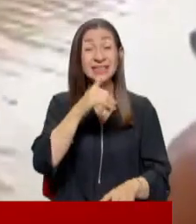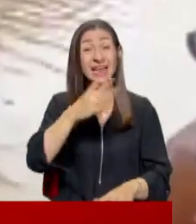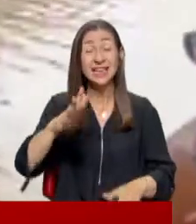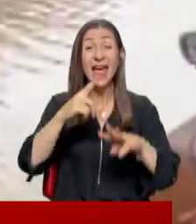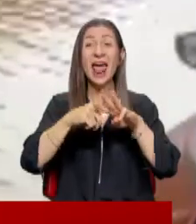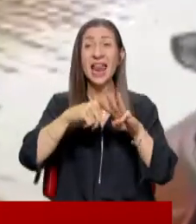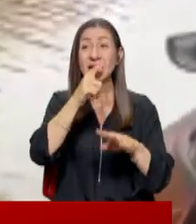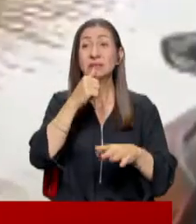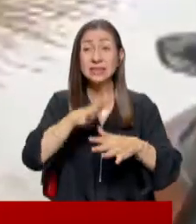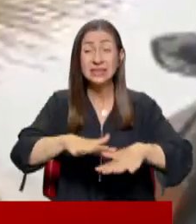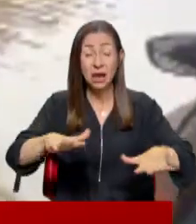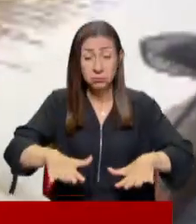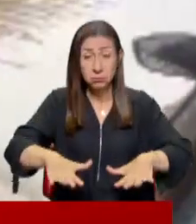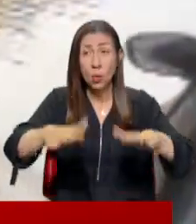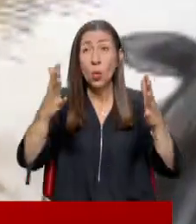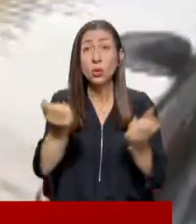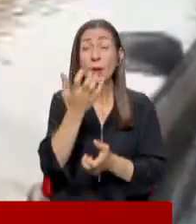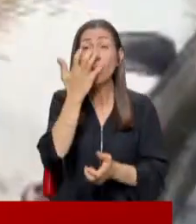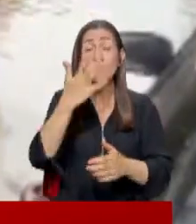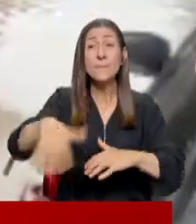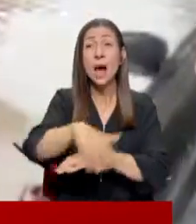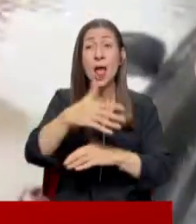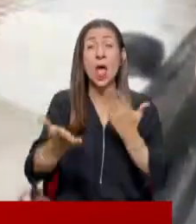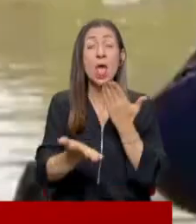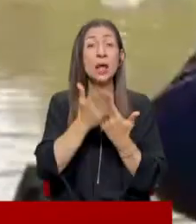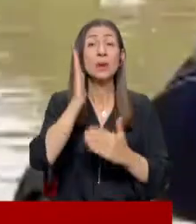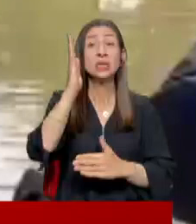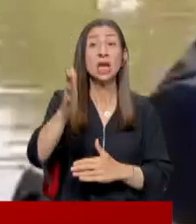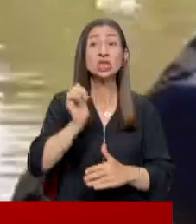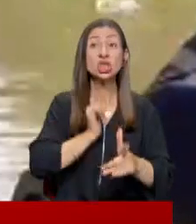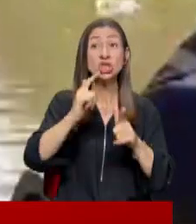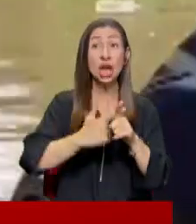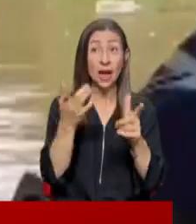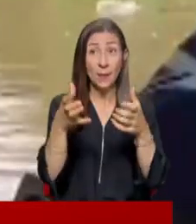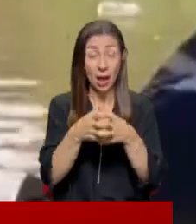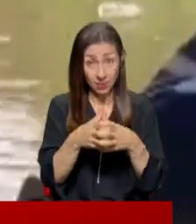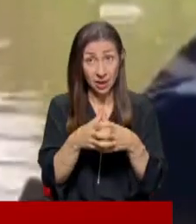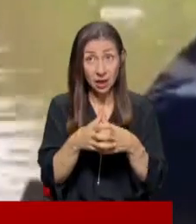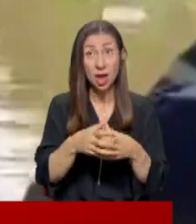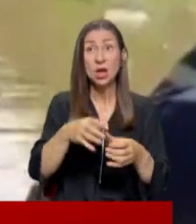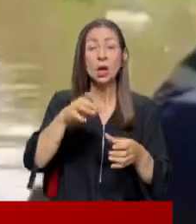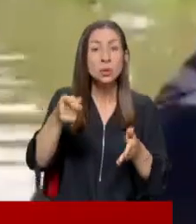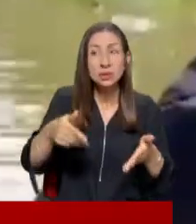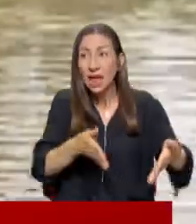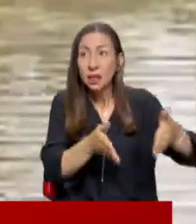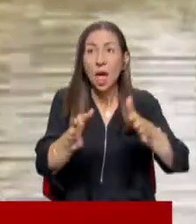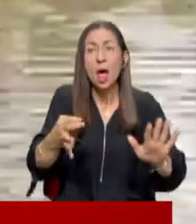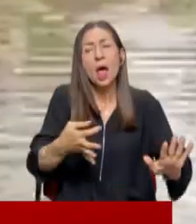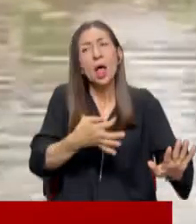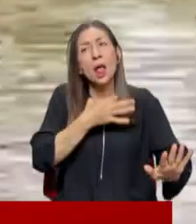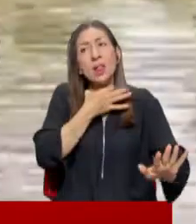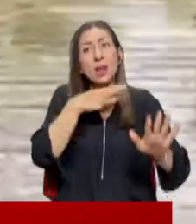ise selin ortasında kurtarılmayı bekleyen mahalleliye yardıma giden jandarma ekipleri de çayda mahsur kaldı.